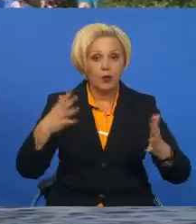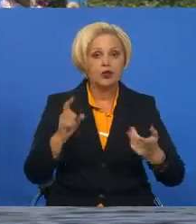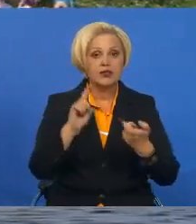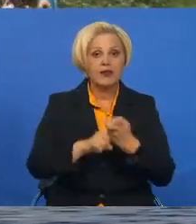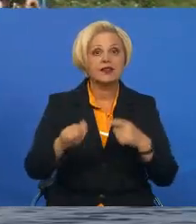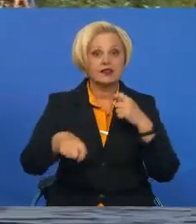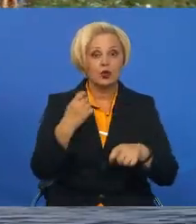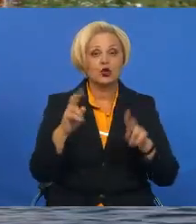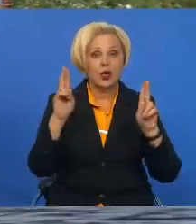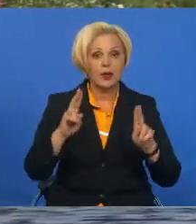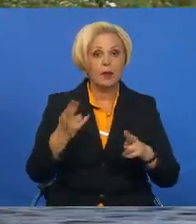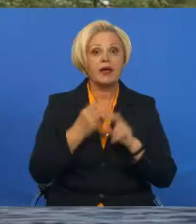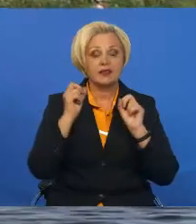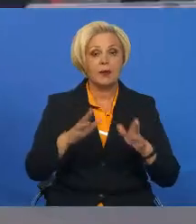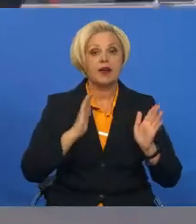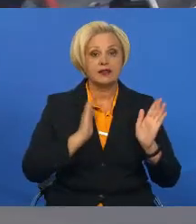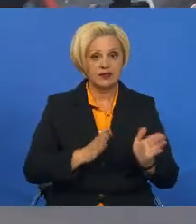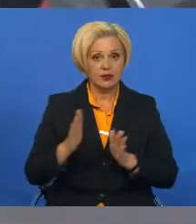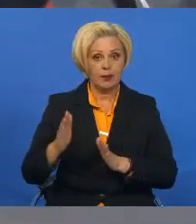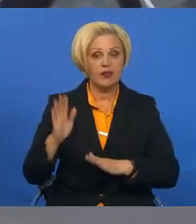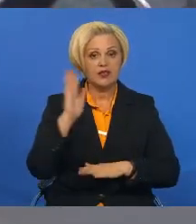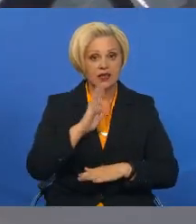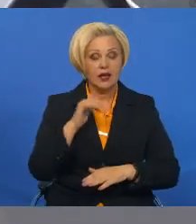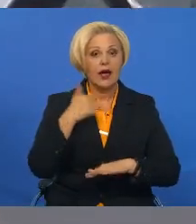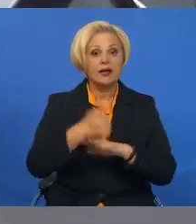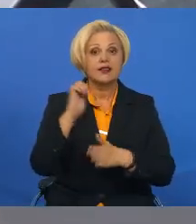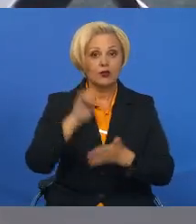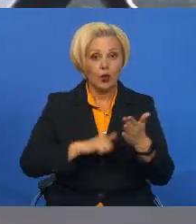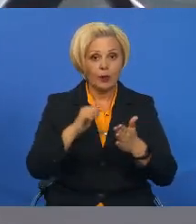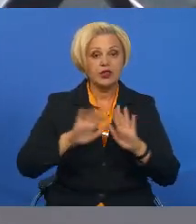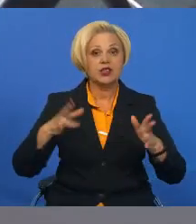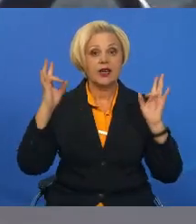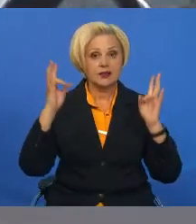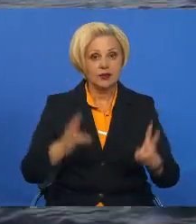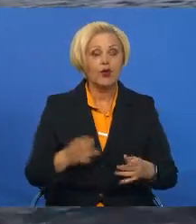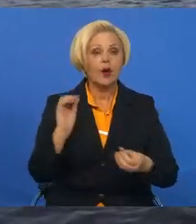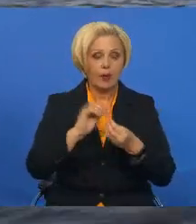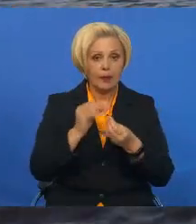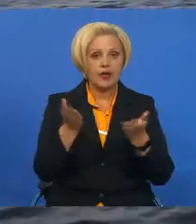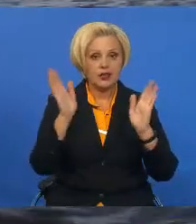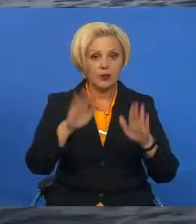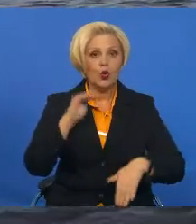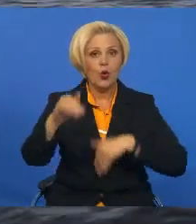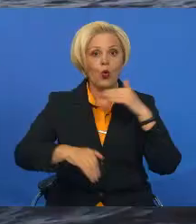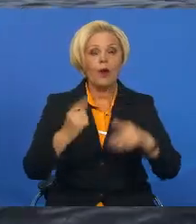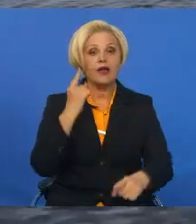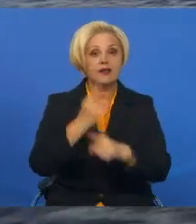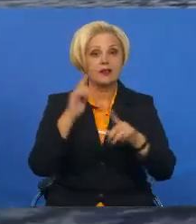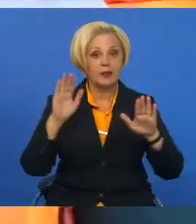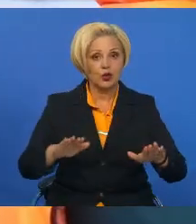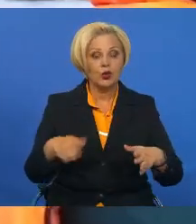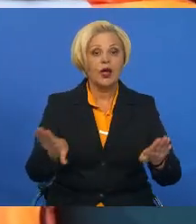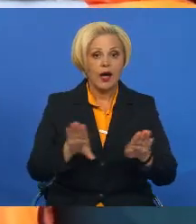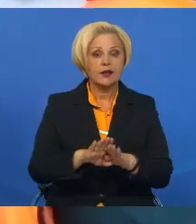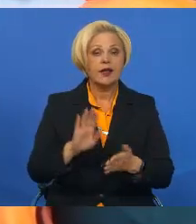з порушеннями правил безпечних поводин на воді. Основними причинами нещасних випадків по-ранішим застаються купання у заборонених місцях, а